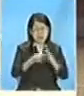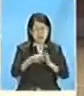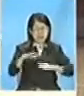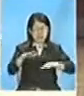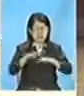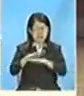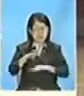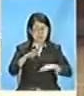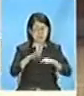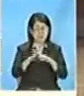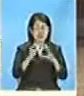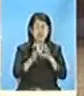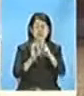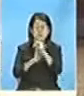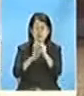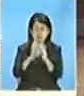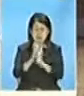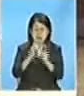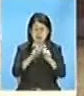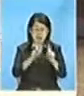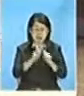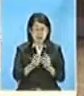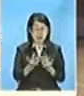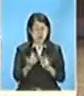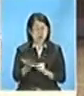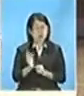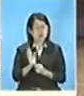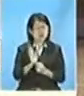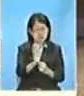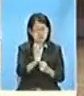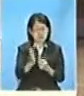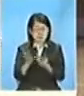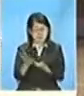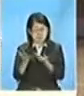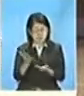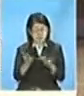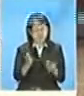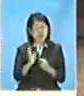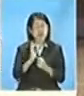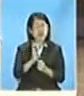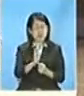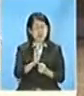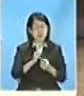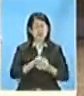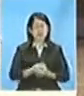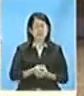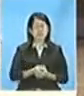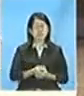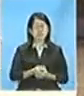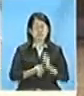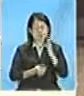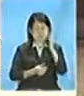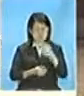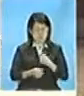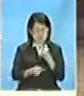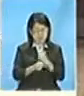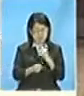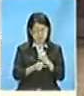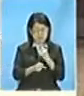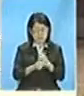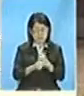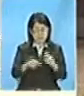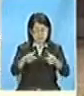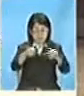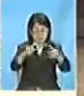างๆที่จะเข้าสู่การพิจารณาของวุฒิสภาด้วยการจัดทำหนังสือส